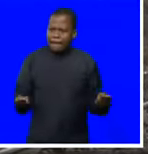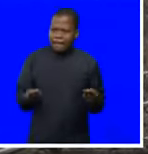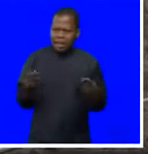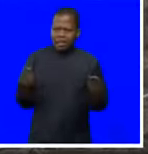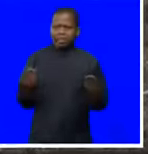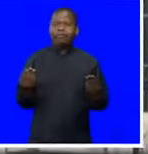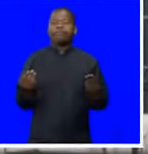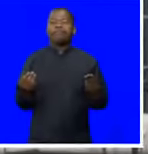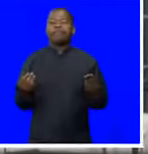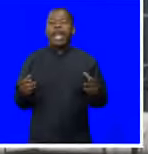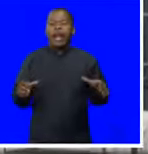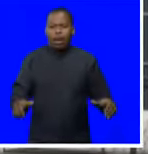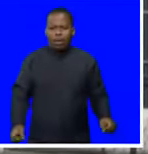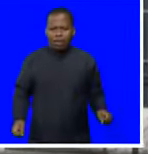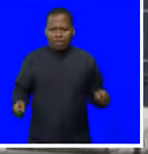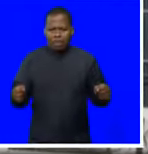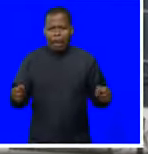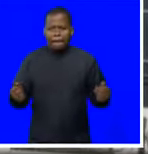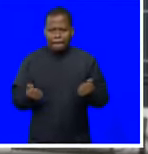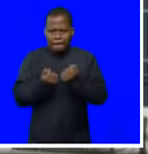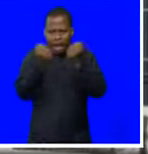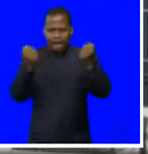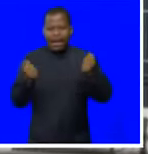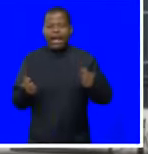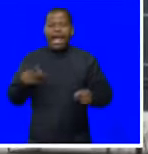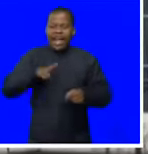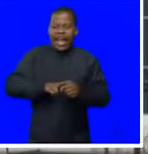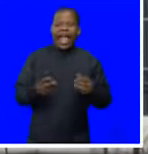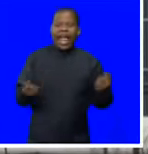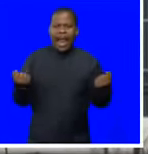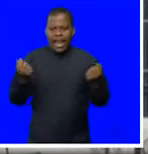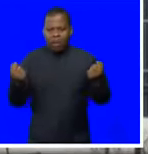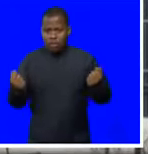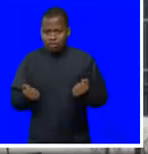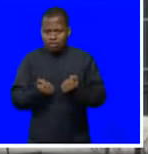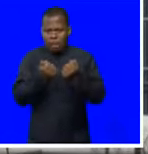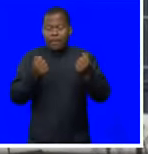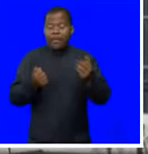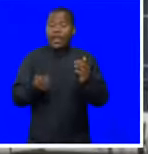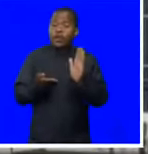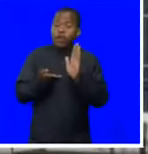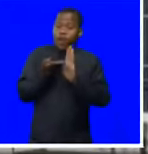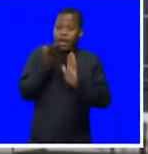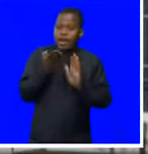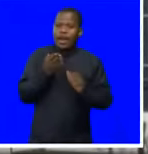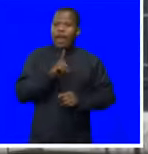stimela timoto lechayiswa stimela kuyo le level crossing ngesizathu nje lesithi